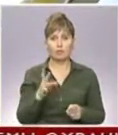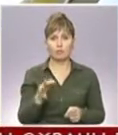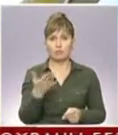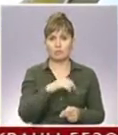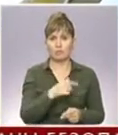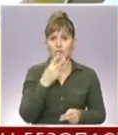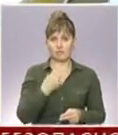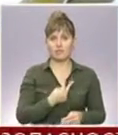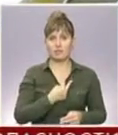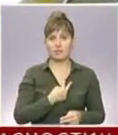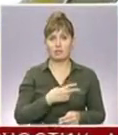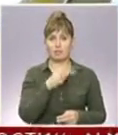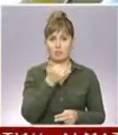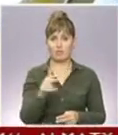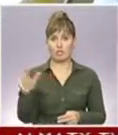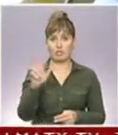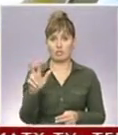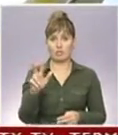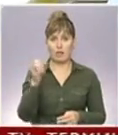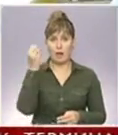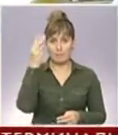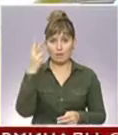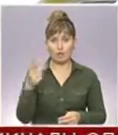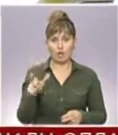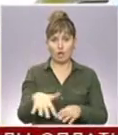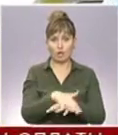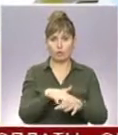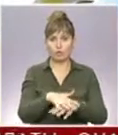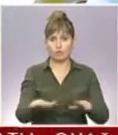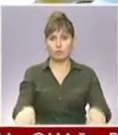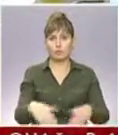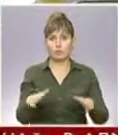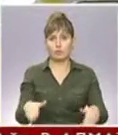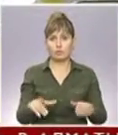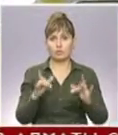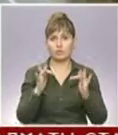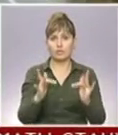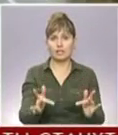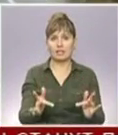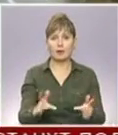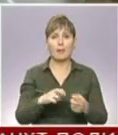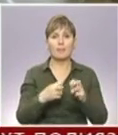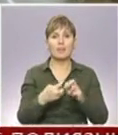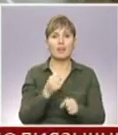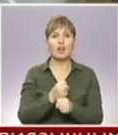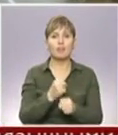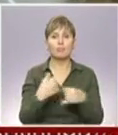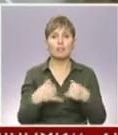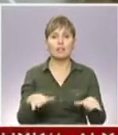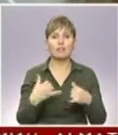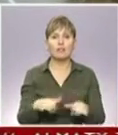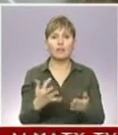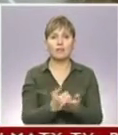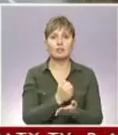можете видеть, время 3 часа дня, как бы день рабочий, но народу нет. Проблема работников общепита